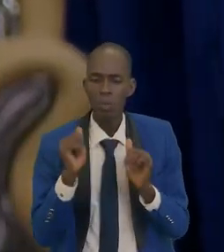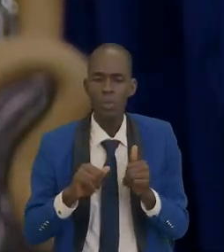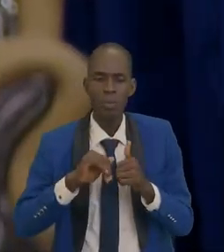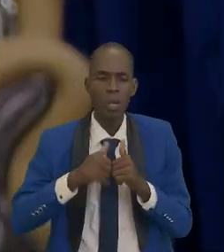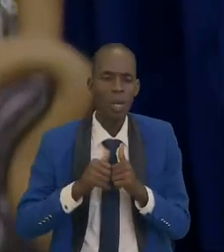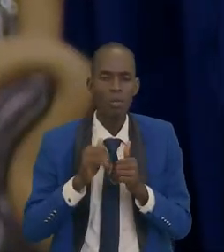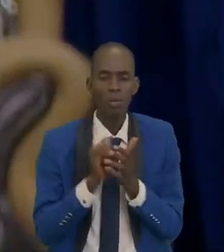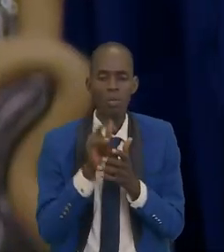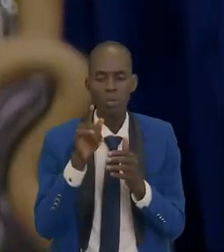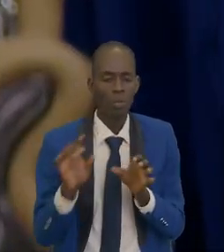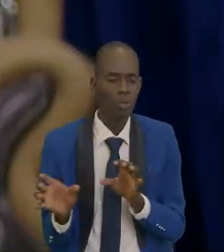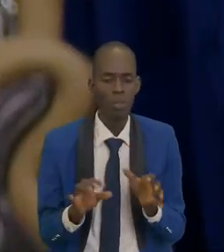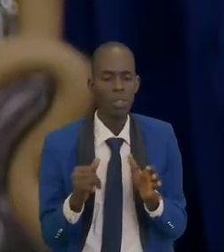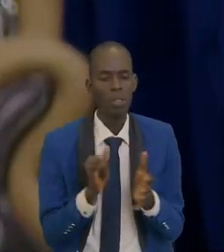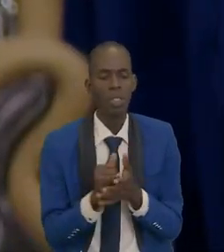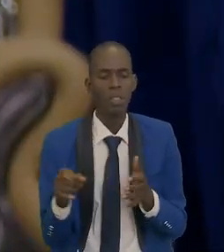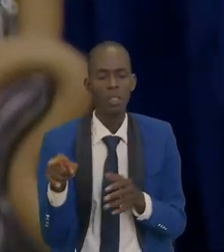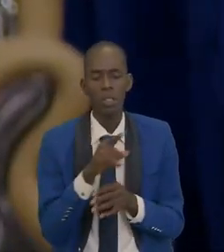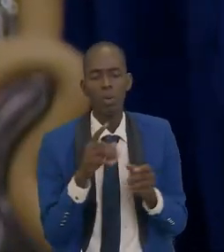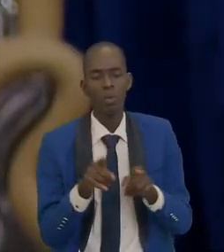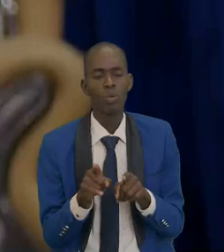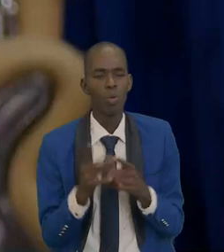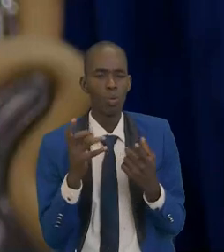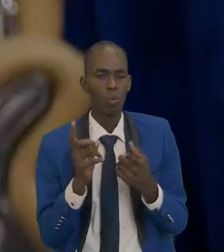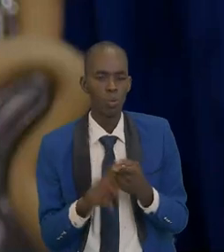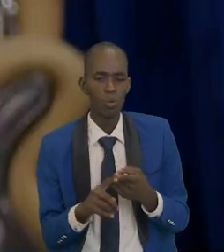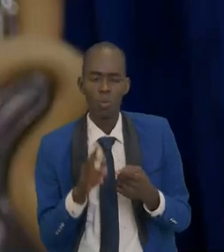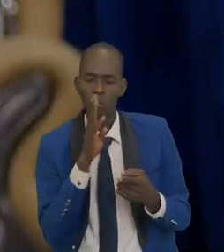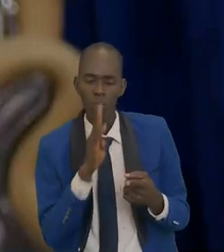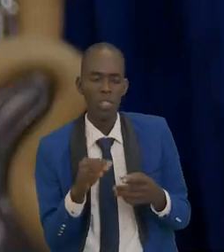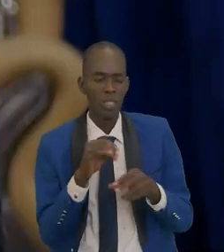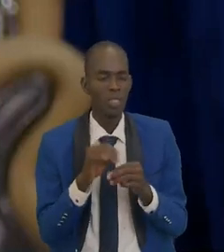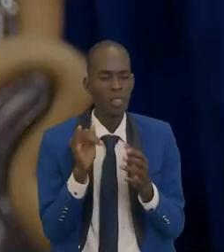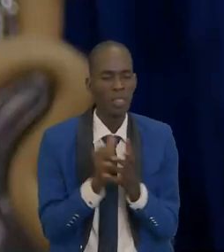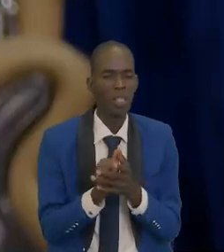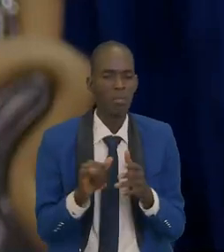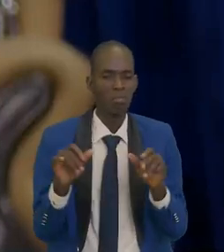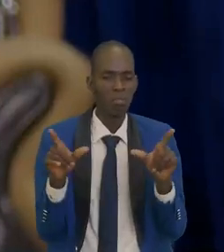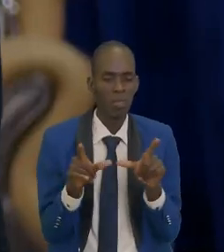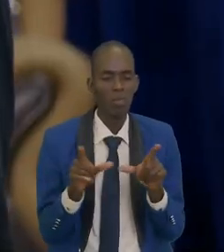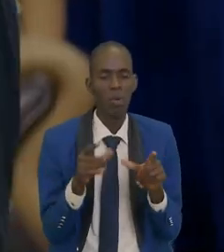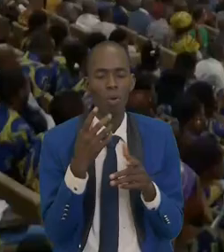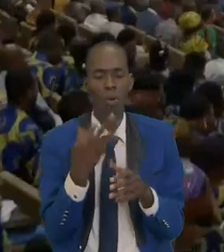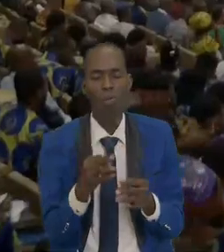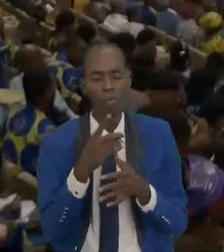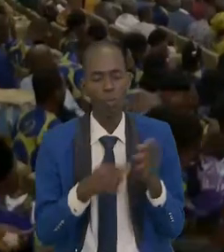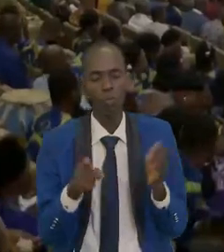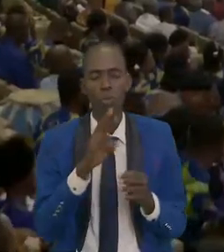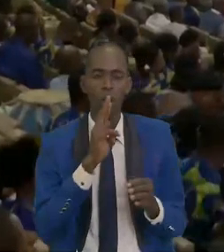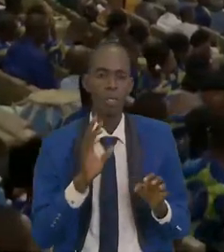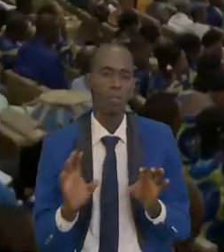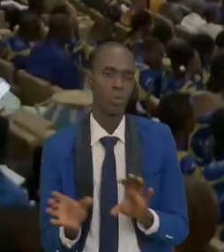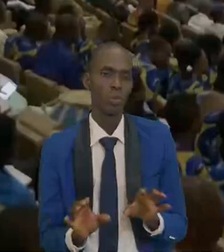pour qu'ils veulent un mot de l'Église afin d'opérer et faire ce qu'ils doivent